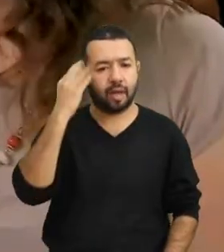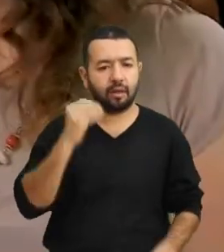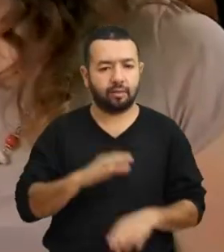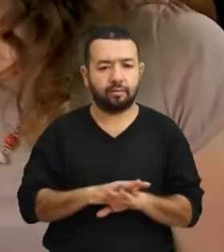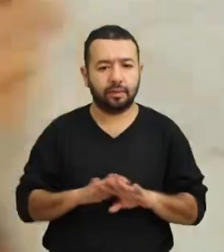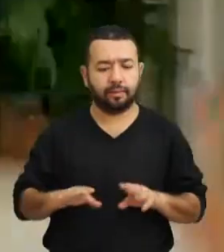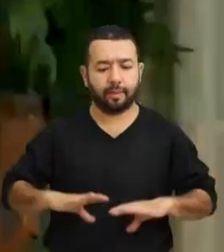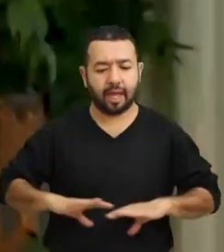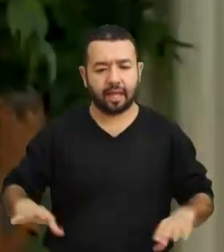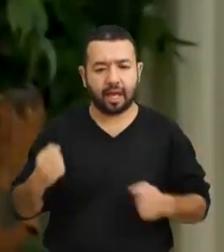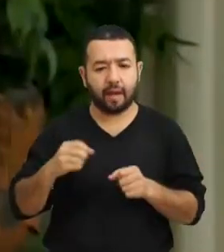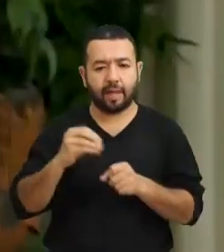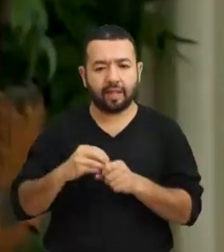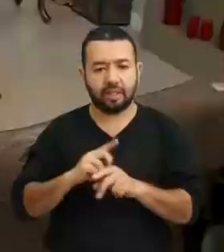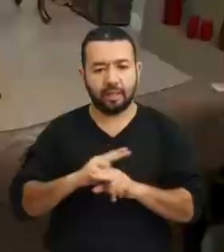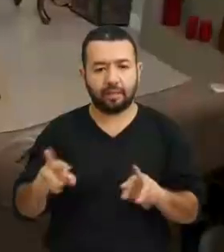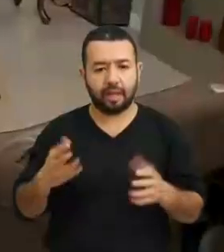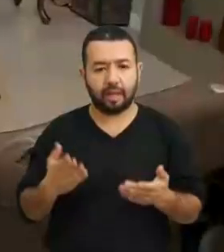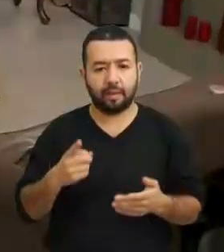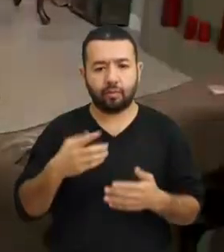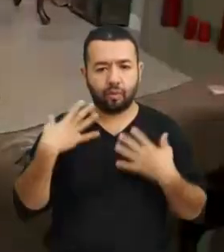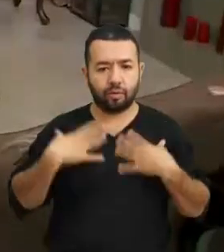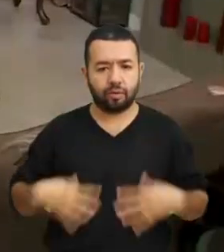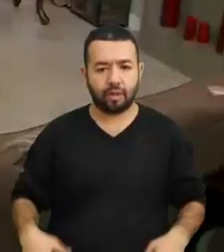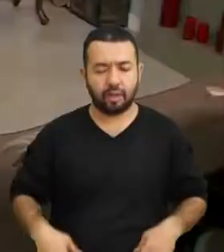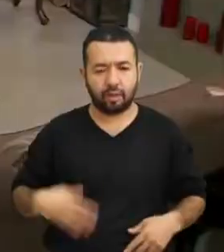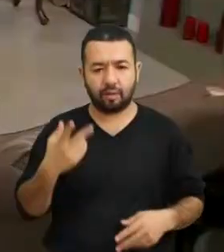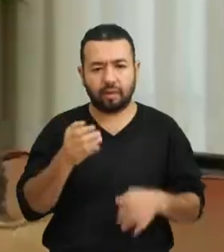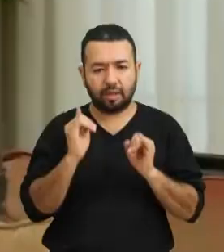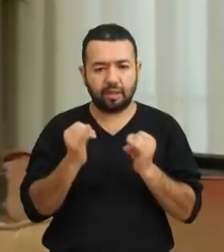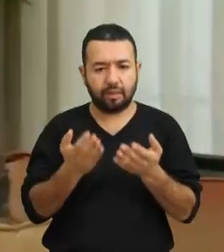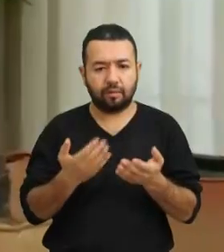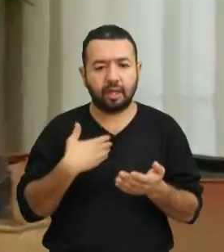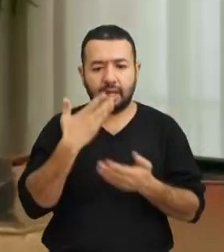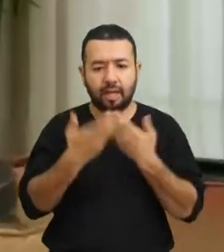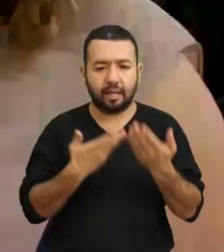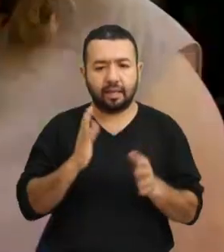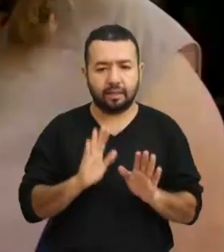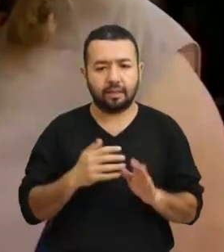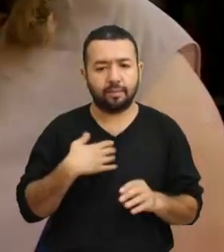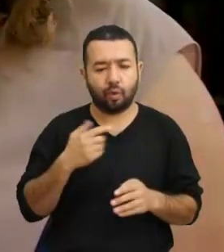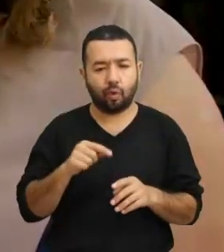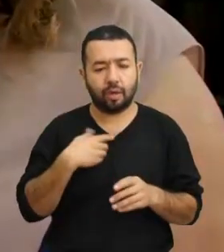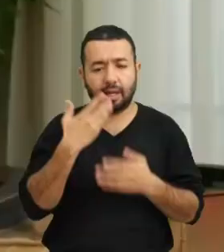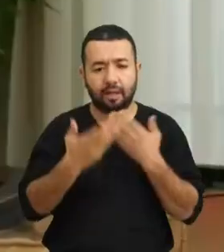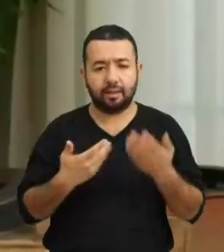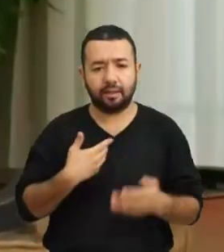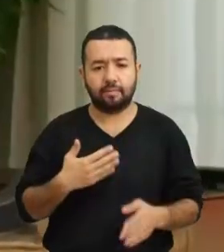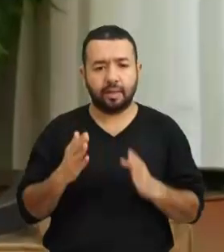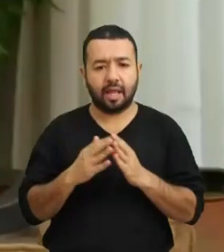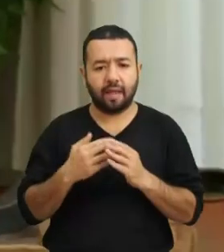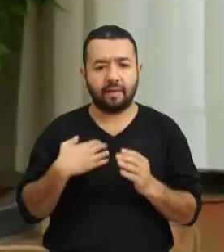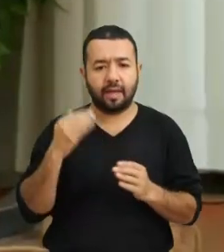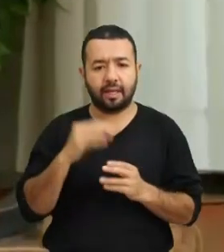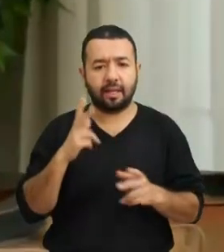tamam, eteği arabada yırtmışsın da abi üstünün başının hali nedir senin? Anlatacağım babacığım, onu da anlatacağım. Eve